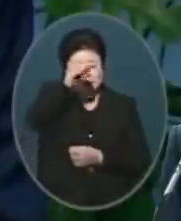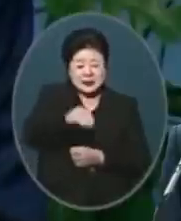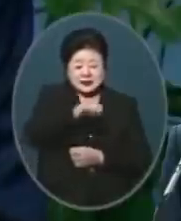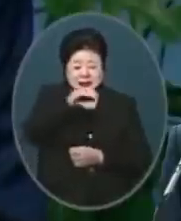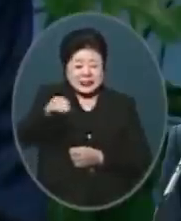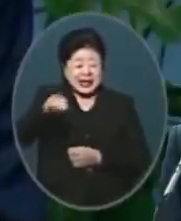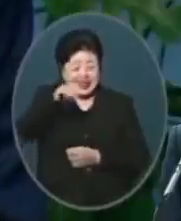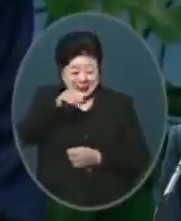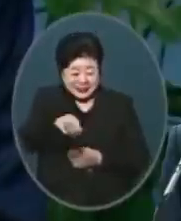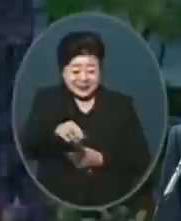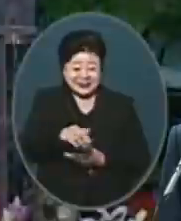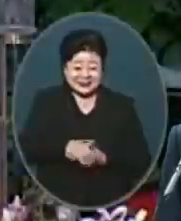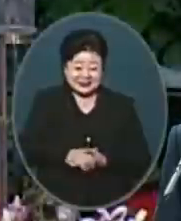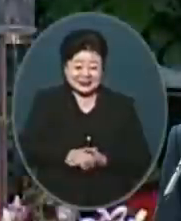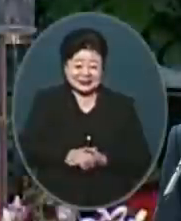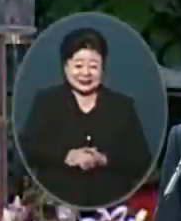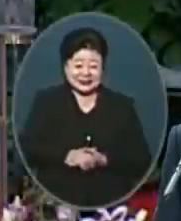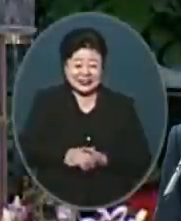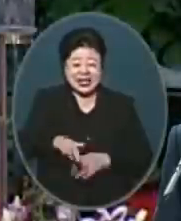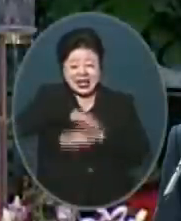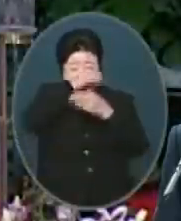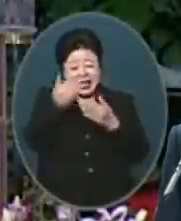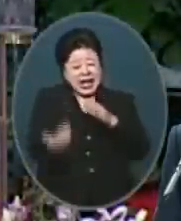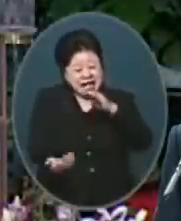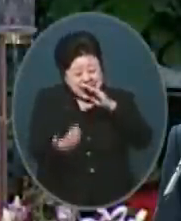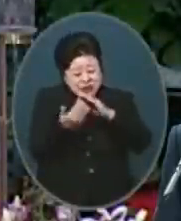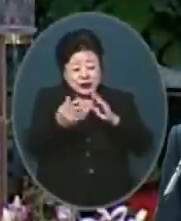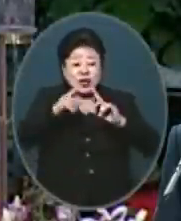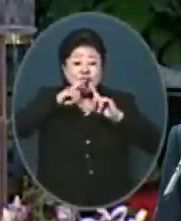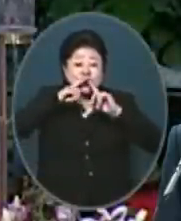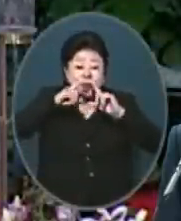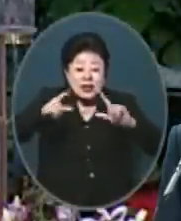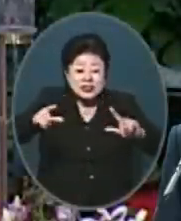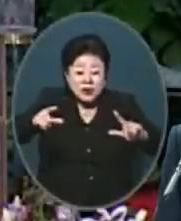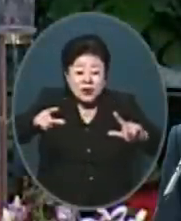십자가에서 다 이루었다고 선포하시고